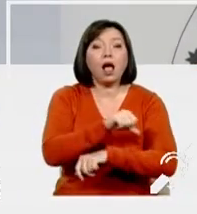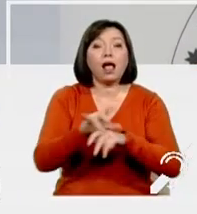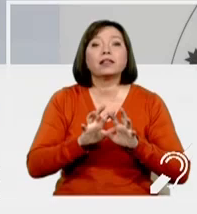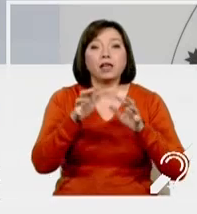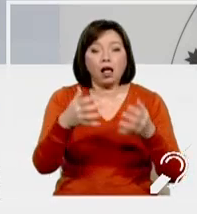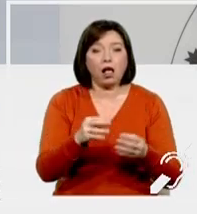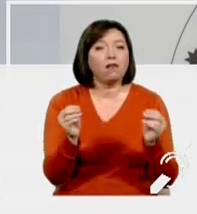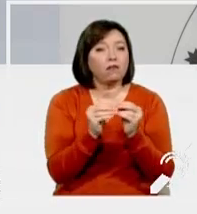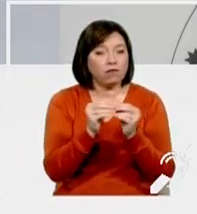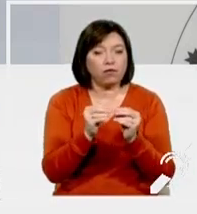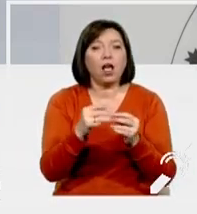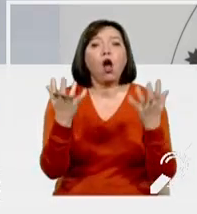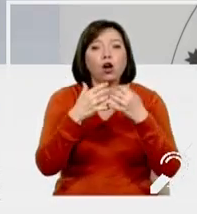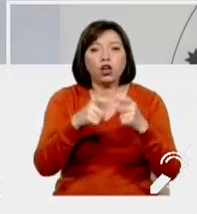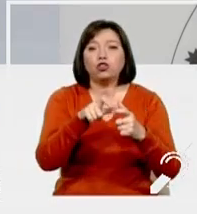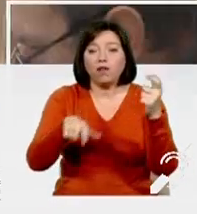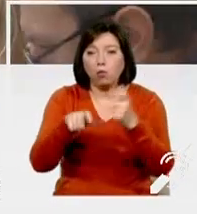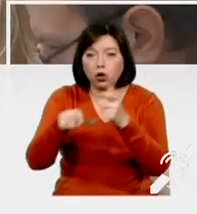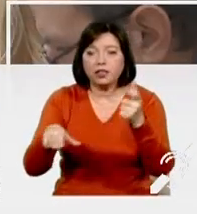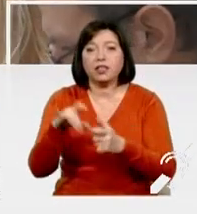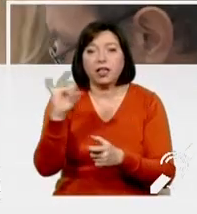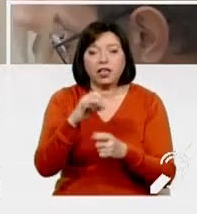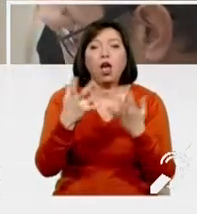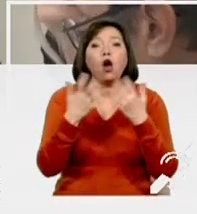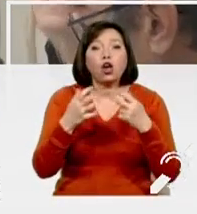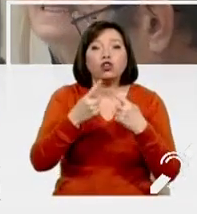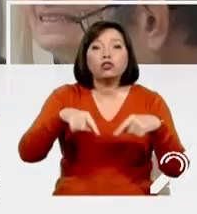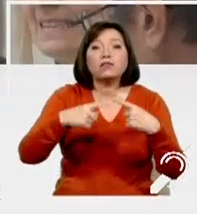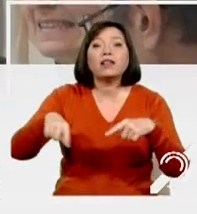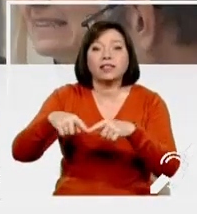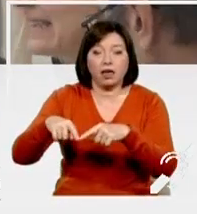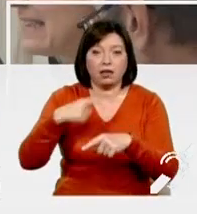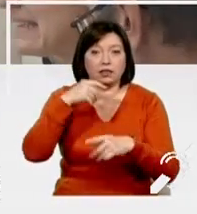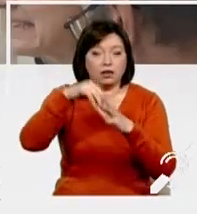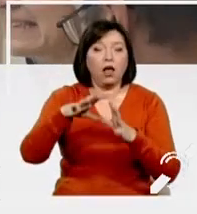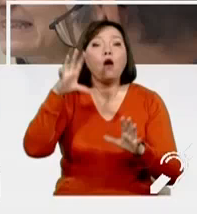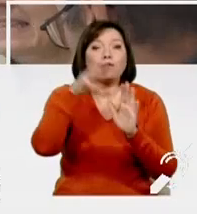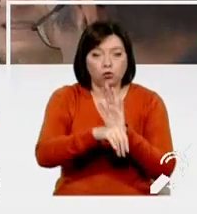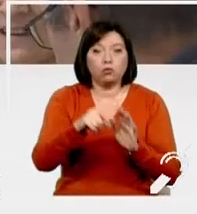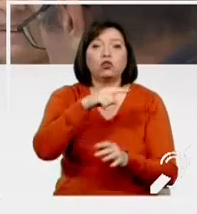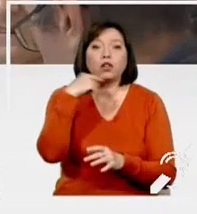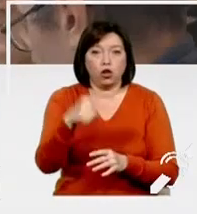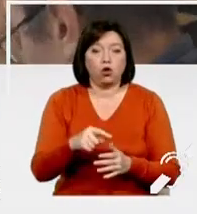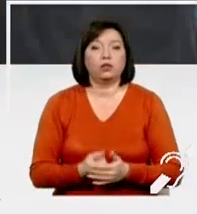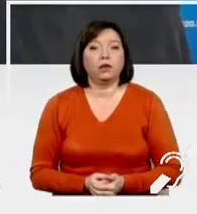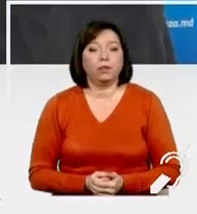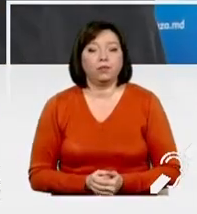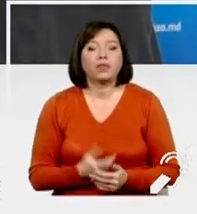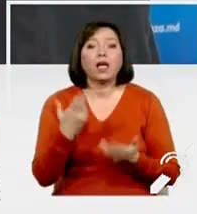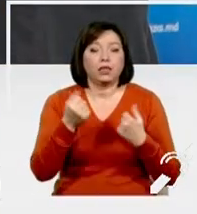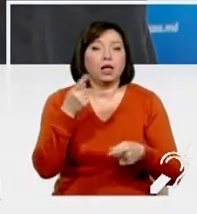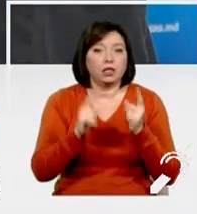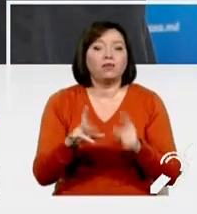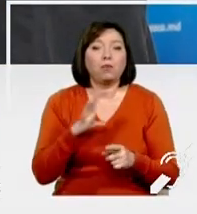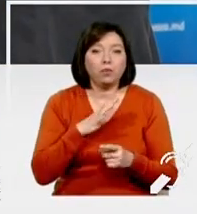rămân neschimbate atât numărul de buletine de vot, cât și numărul de secții electorale, inclusiv în Federația Rusă. Într-adevăr, au